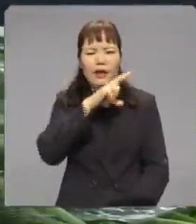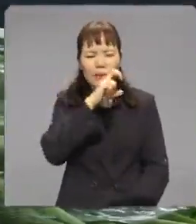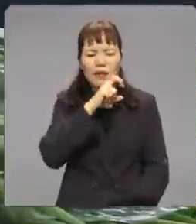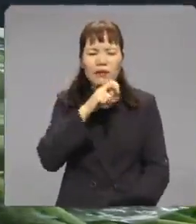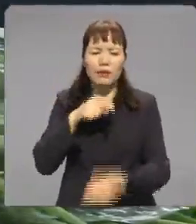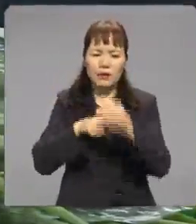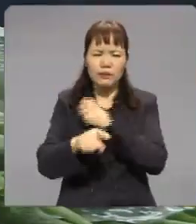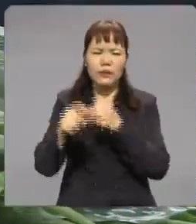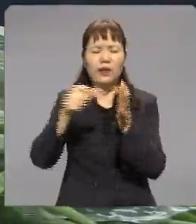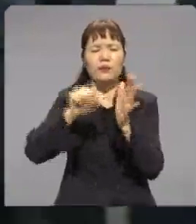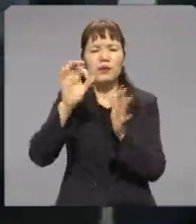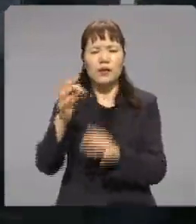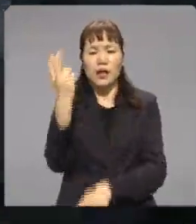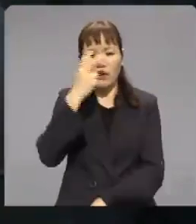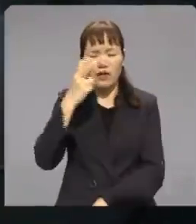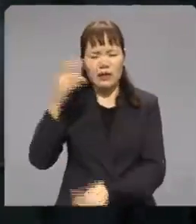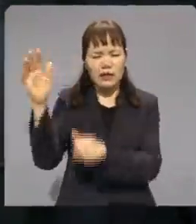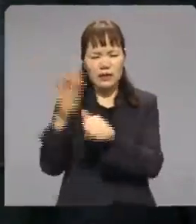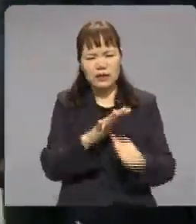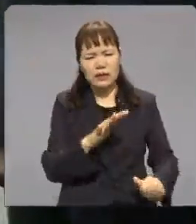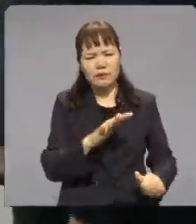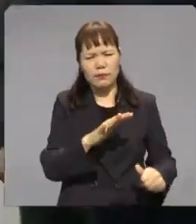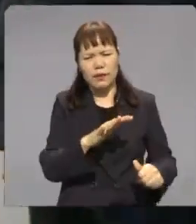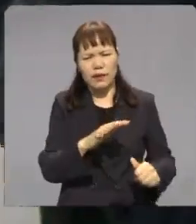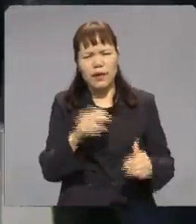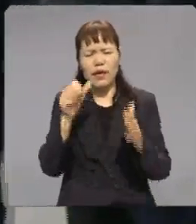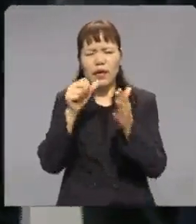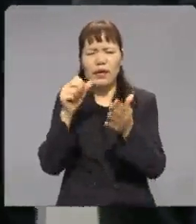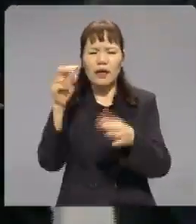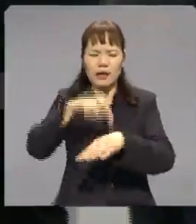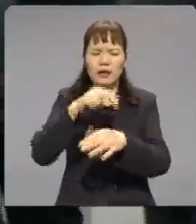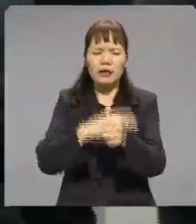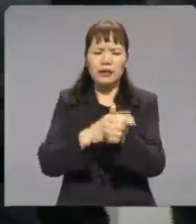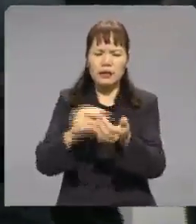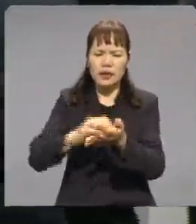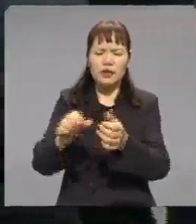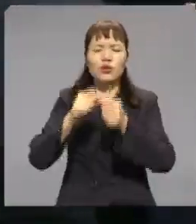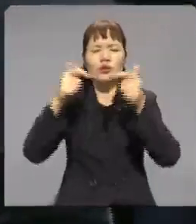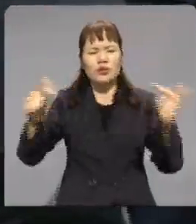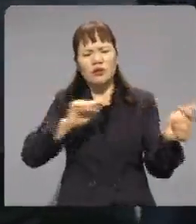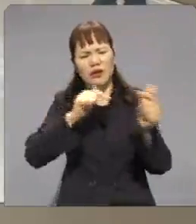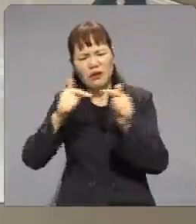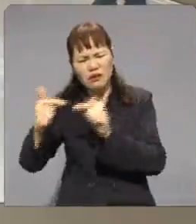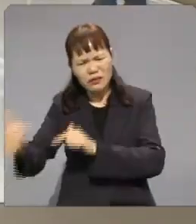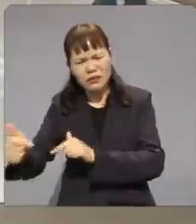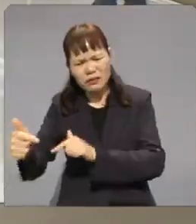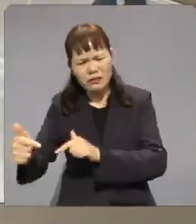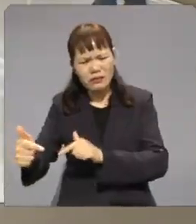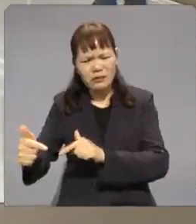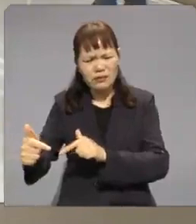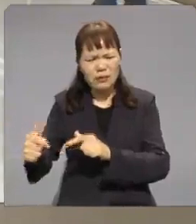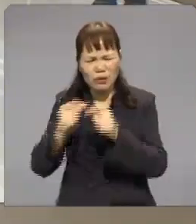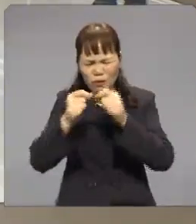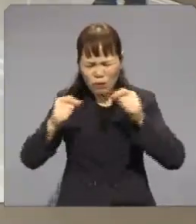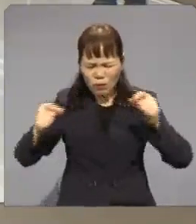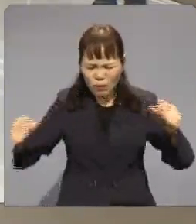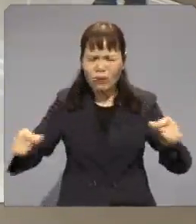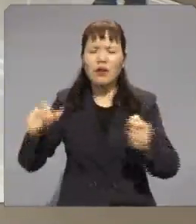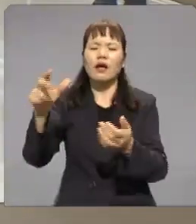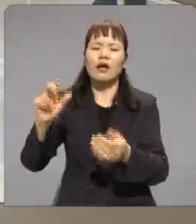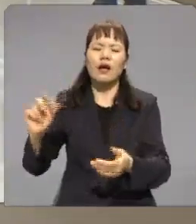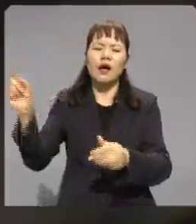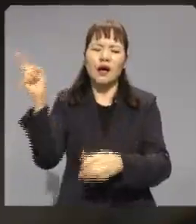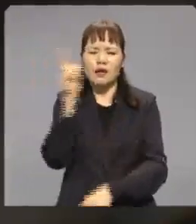관리 실패, 의사 증언 갈등 장기화로 인한 정치력 부재도 악재가 됐습니다. 총선 역대 최고